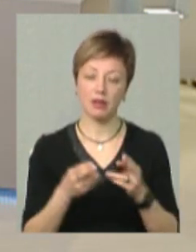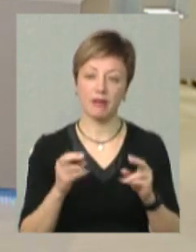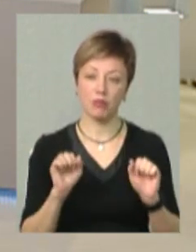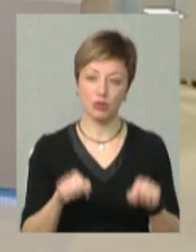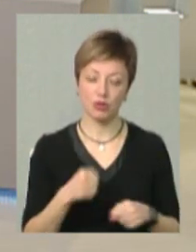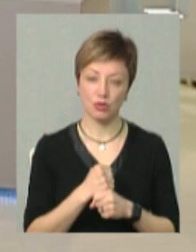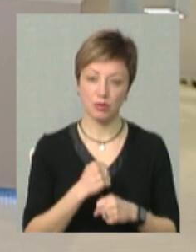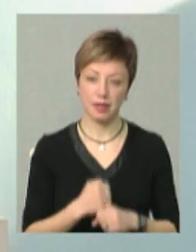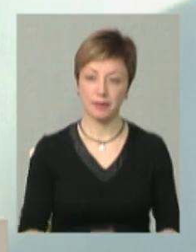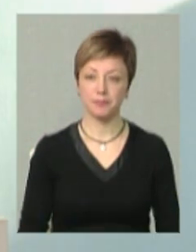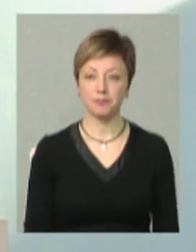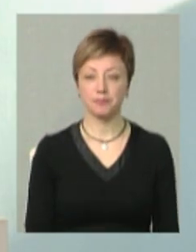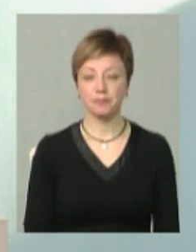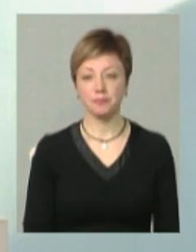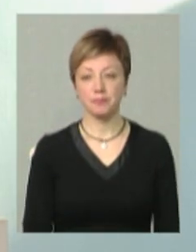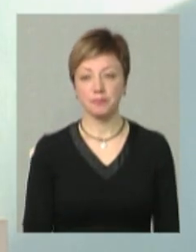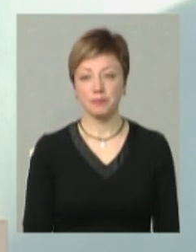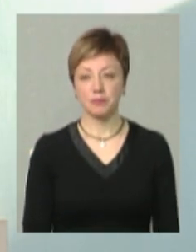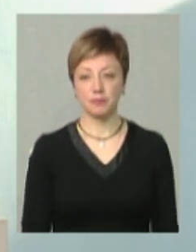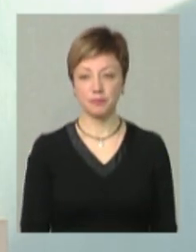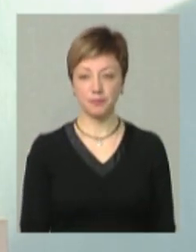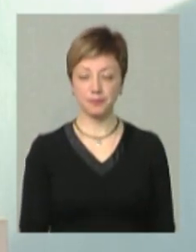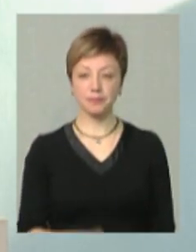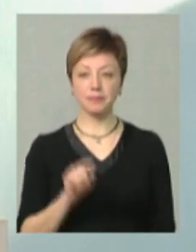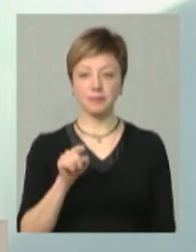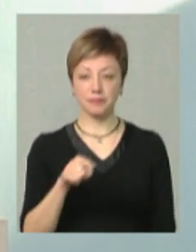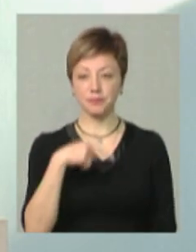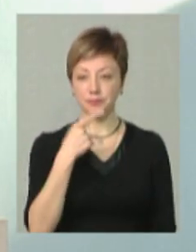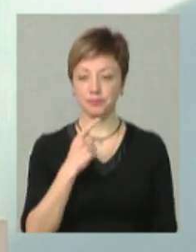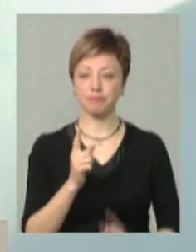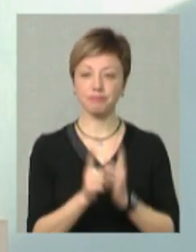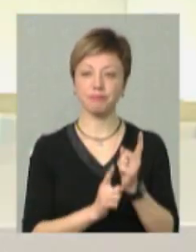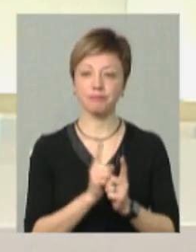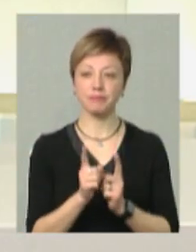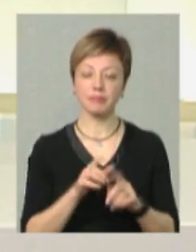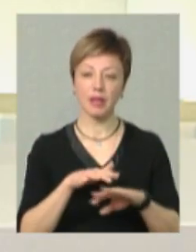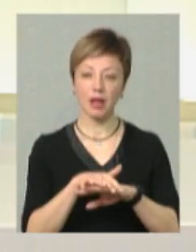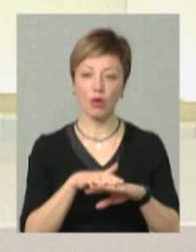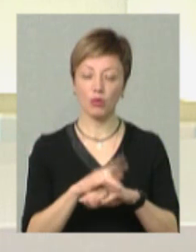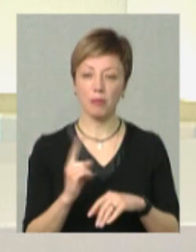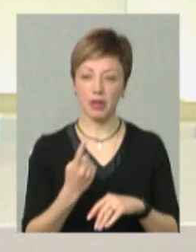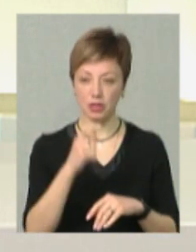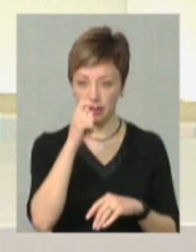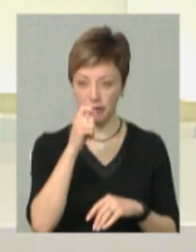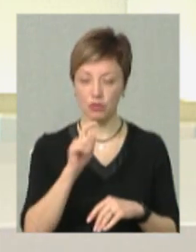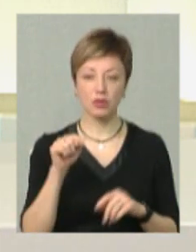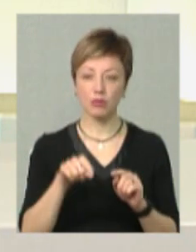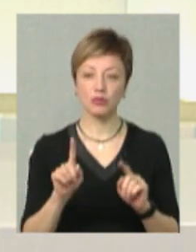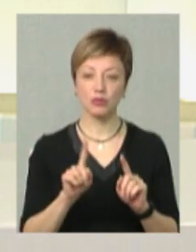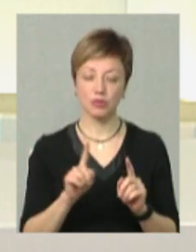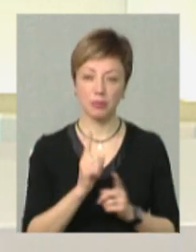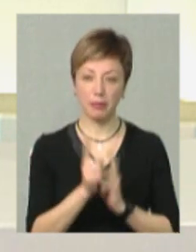це зробити. Там ви сказали про перерахунок. 1 квітня перерахунок. Що там